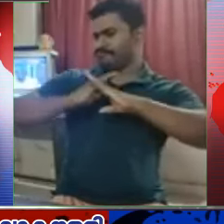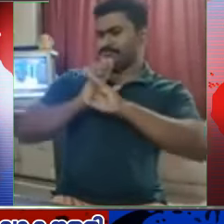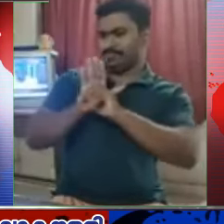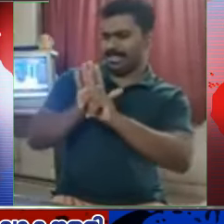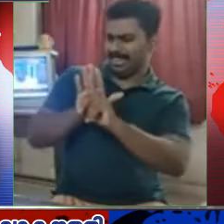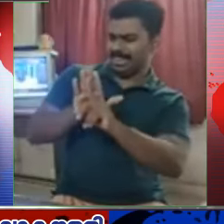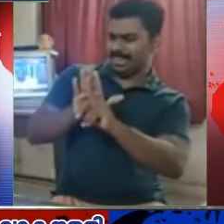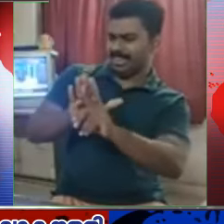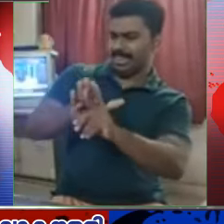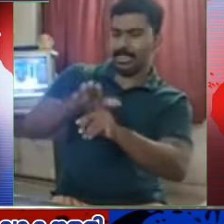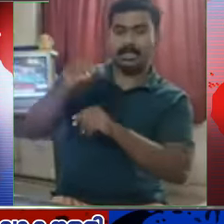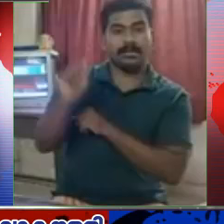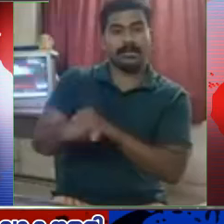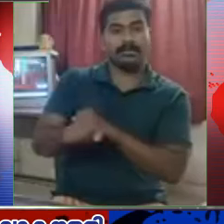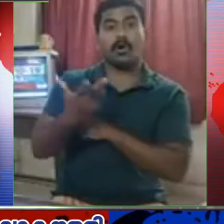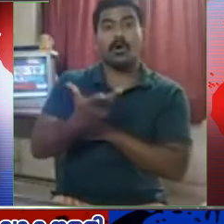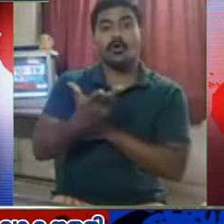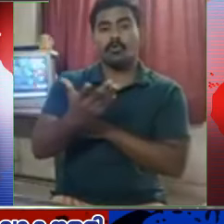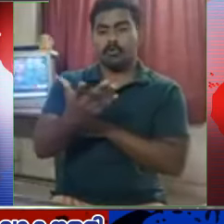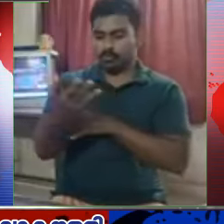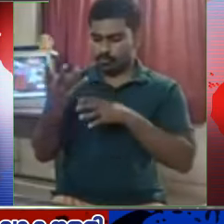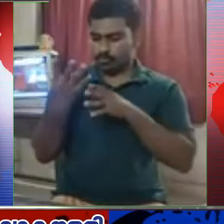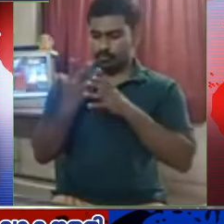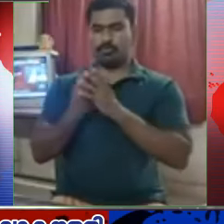തിരിച്ചെത്തി നിരീക്ഷണത്തിലുള്ളവരാണ്.